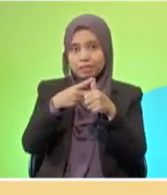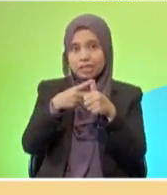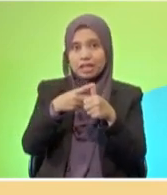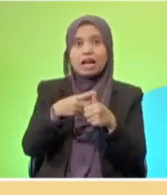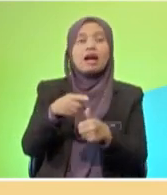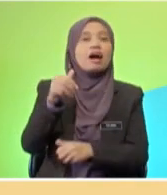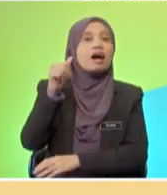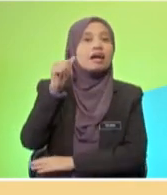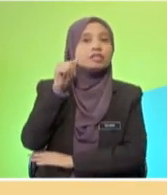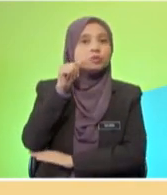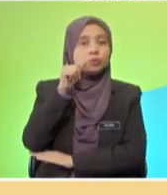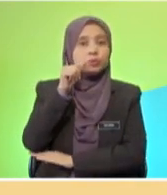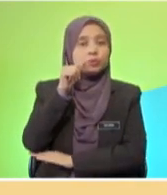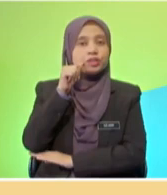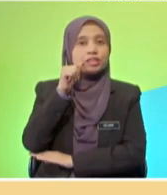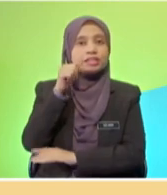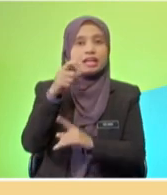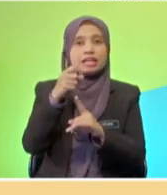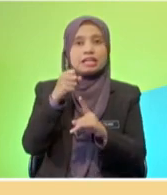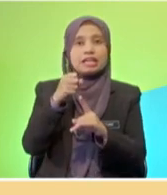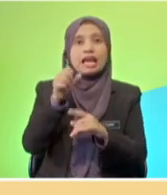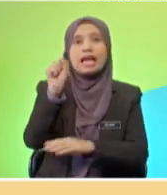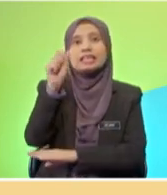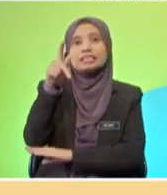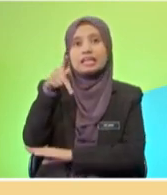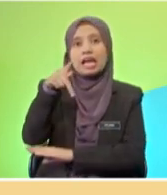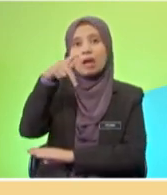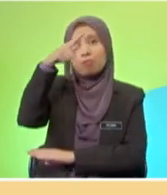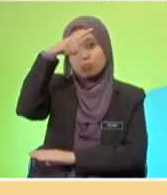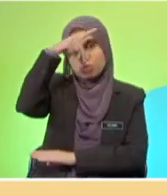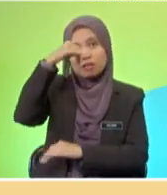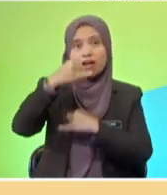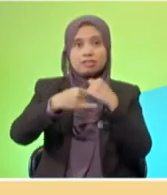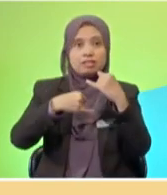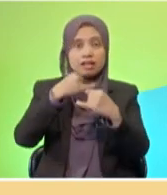binti majais daripada SG Putrajaya versi 182